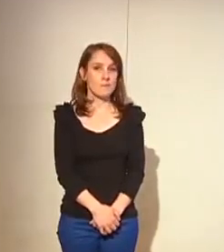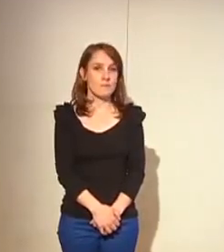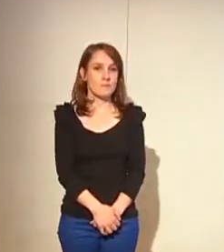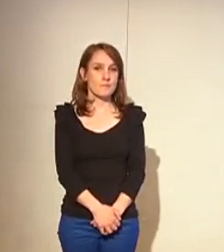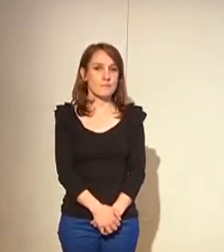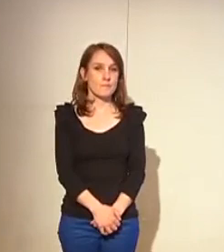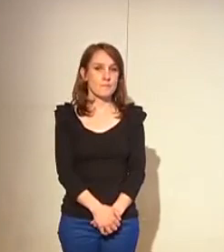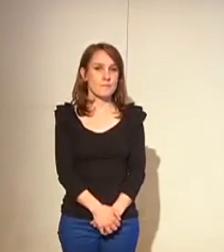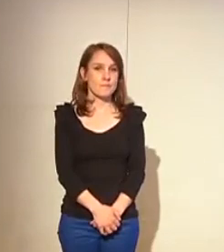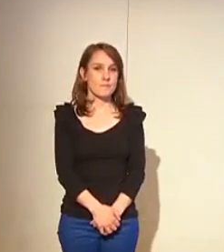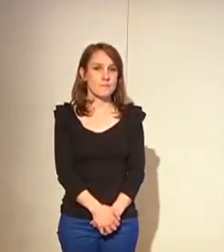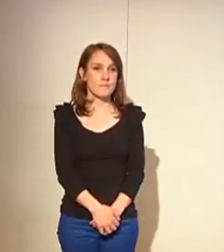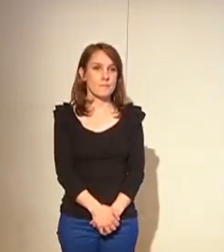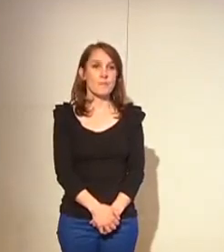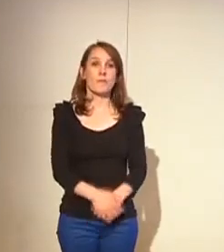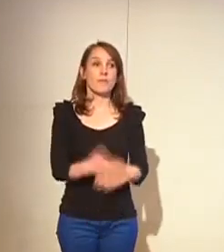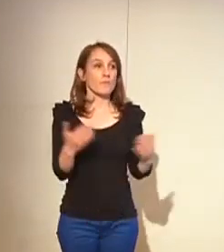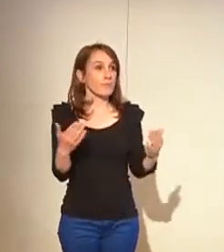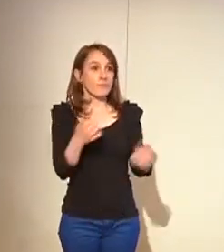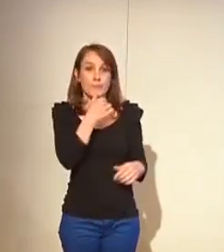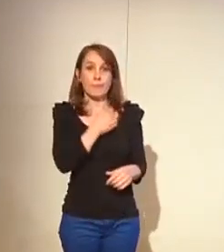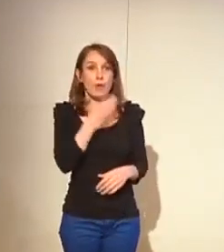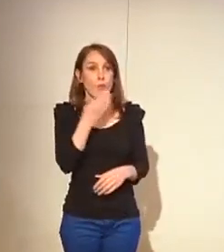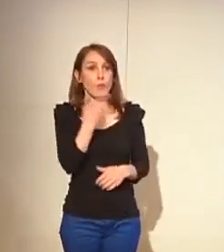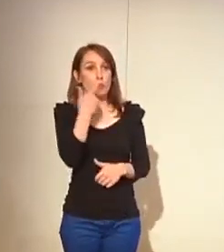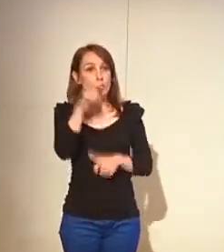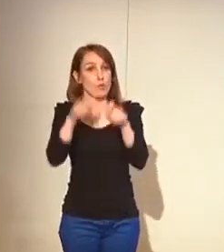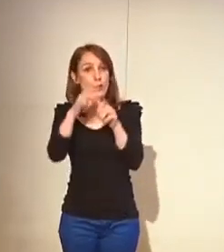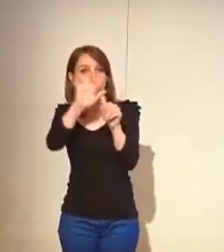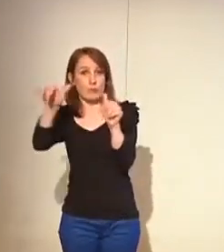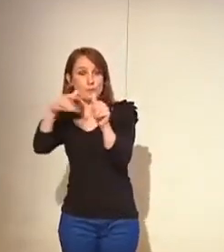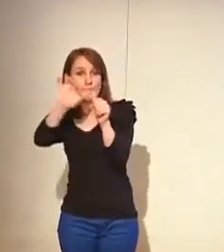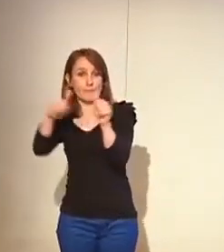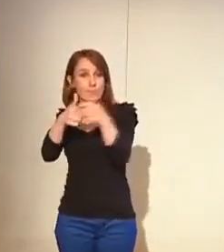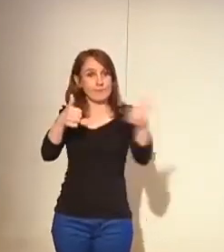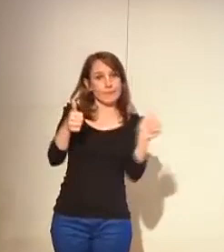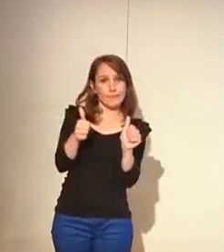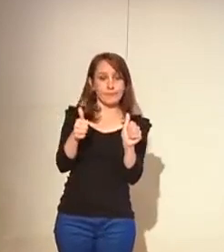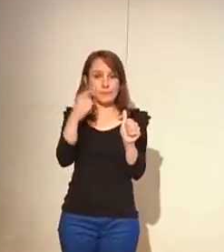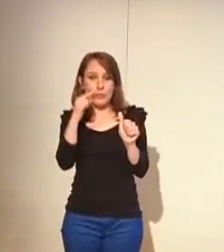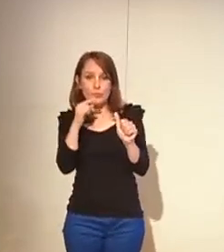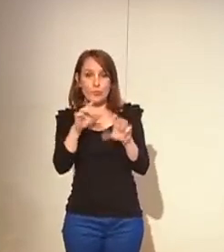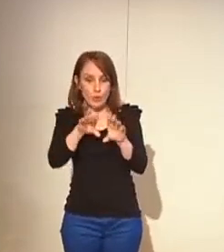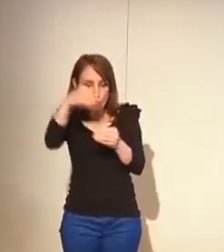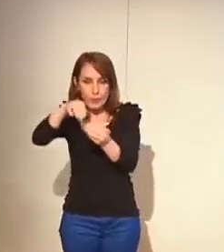et nous sommes à la recherche de deux assesseurs ou assesseuses volontaires pour le